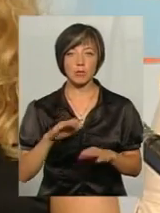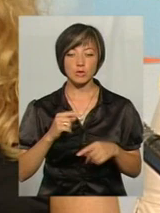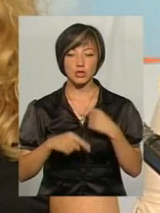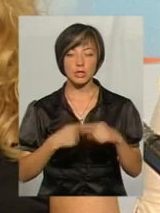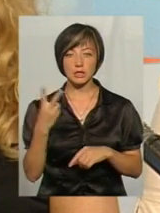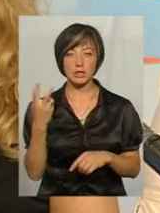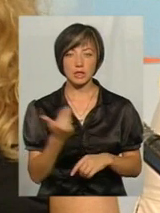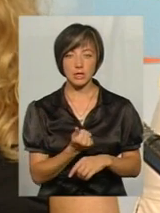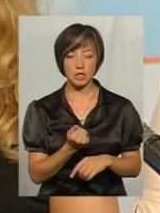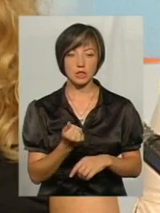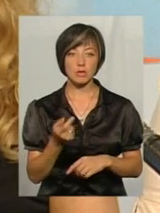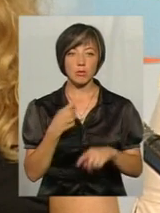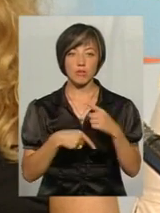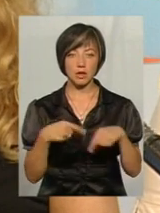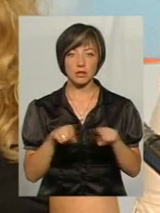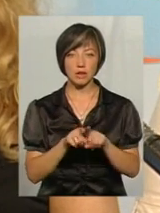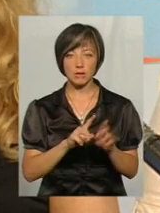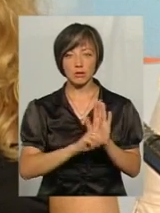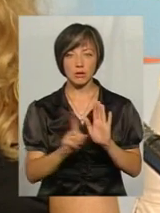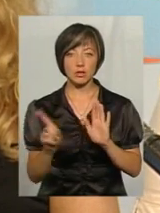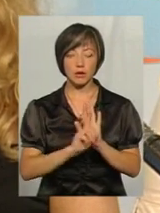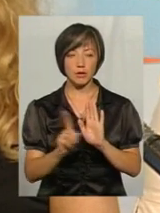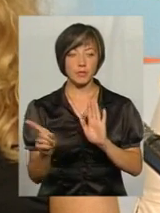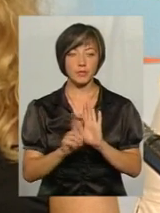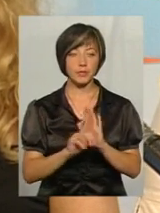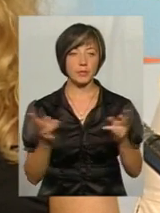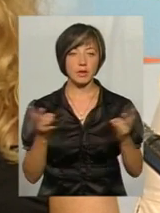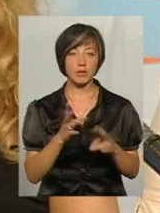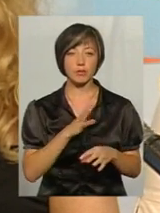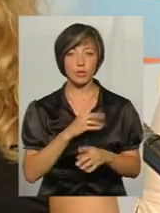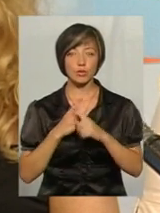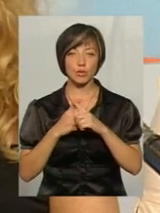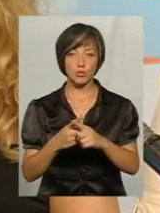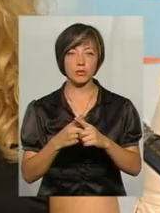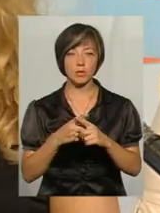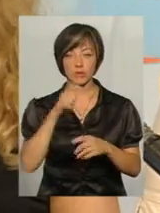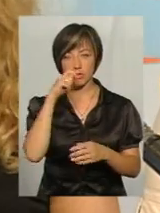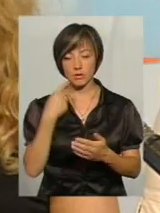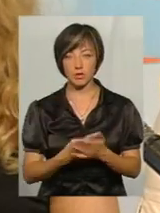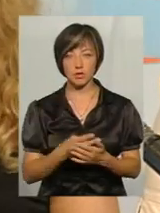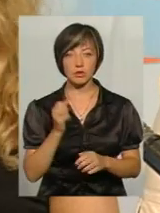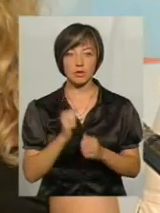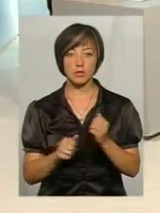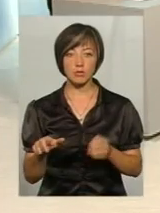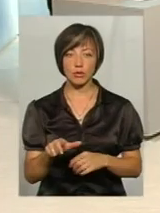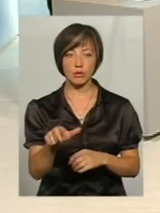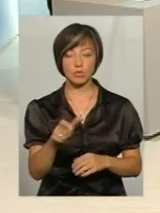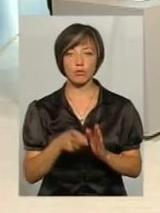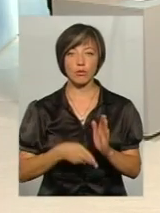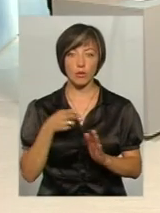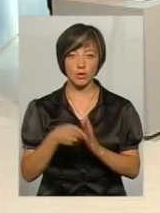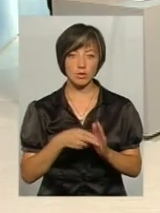три тижні поверталася. Я також за нею їздила, тому що їй потрібен був супровід. Вона втрачала свідомість по дорозі ще в